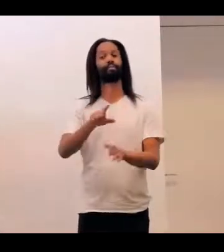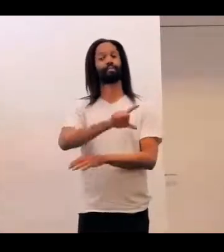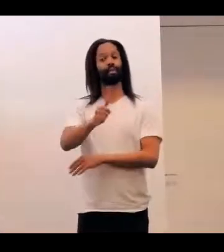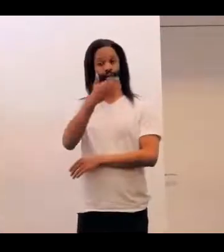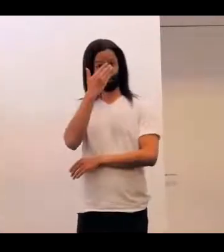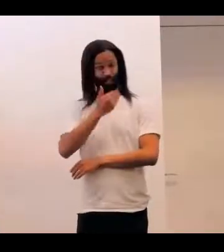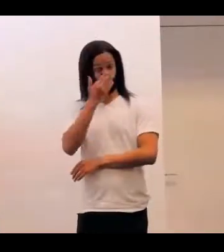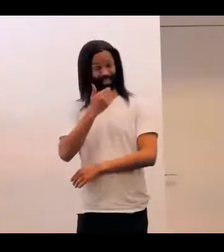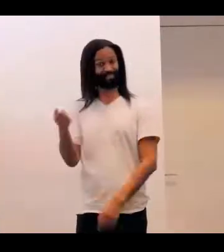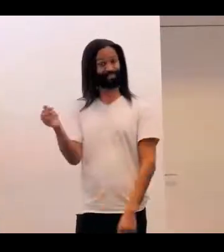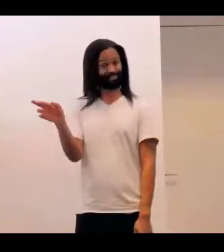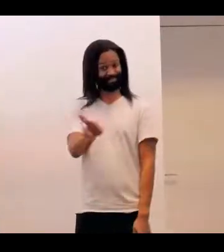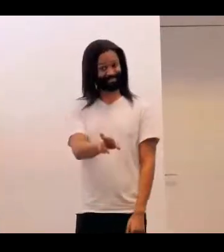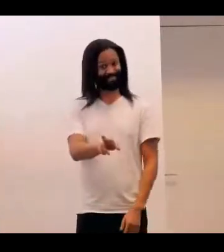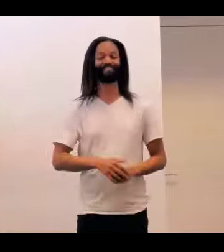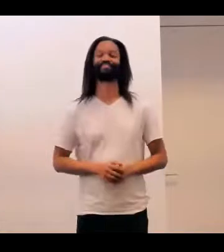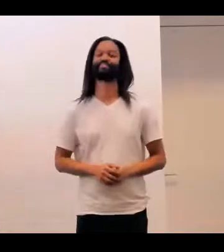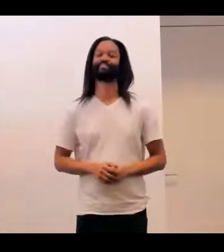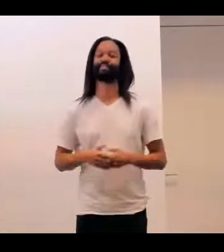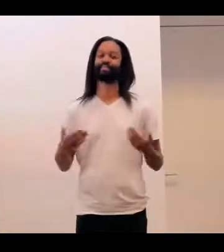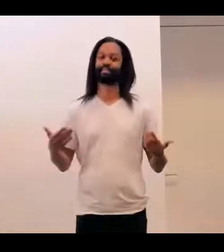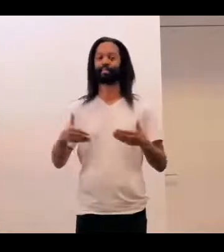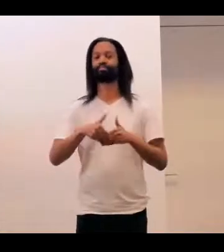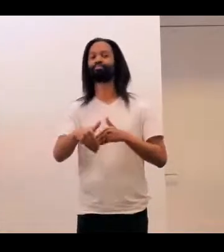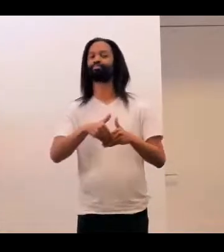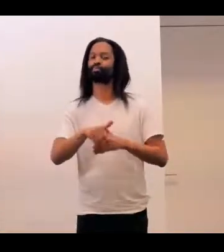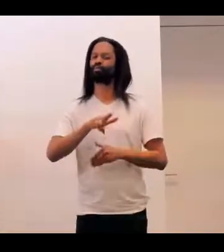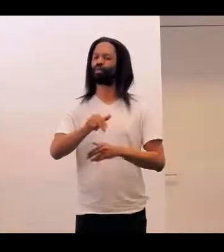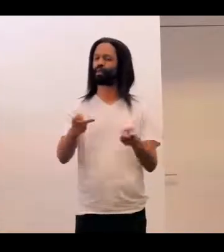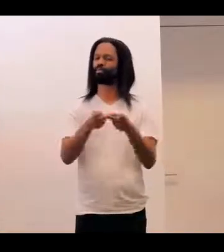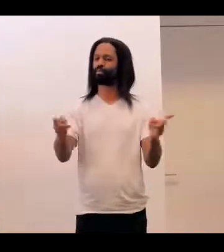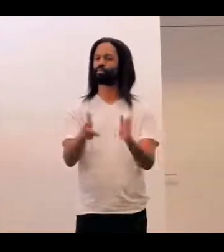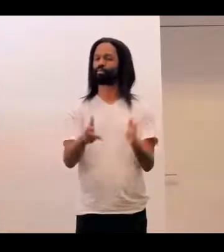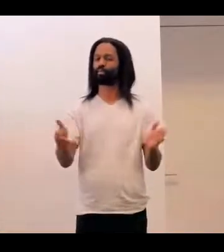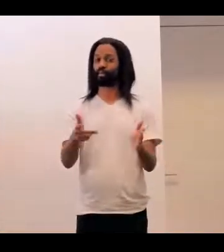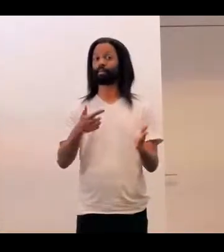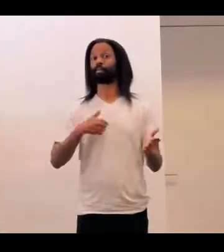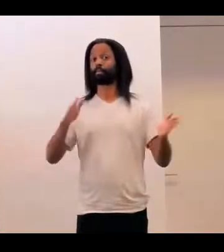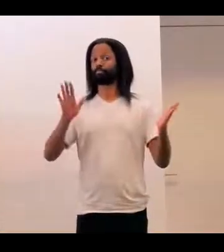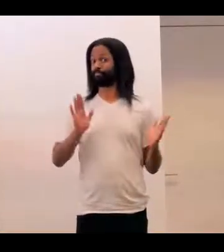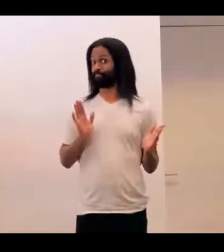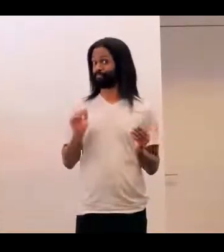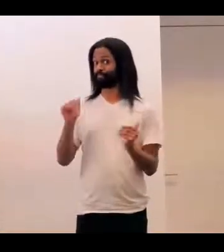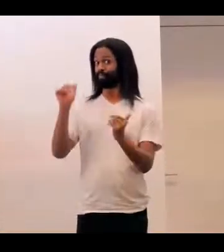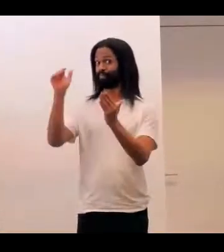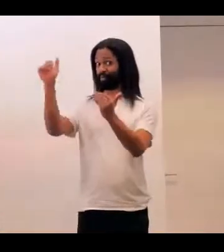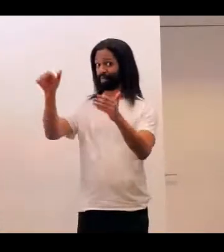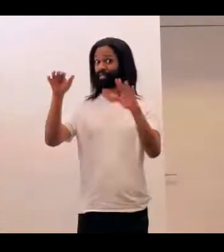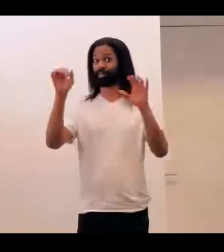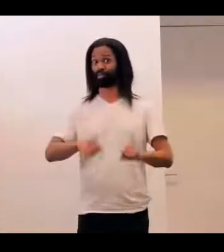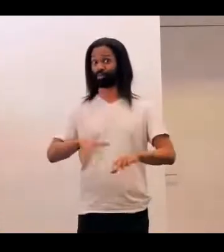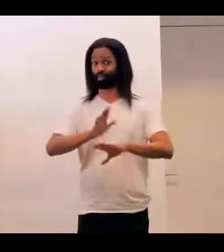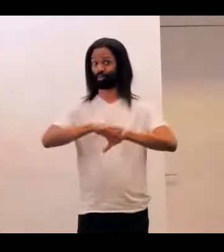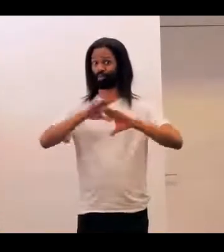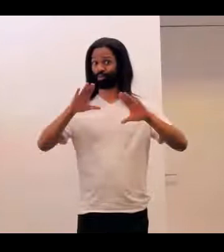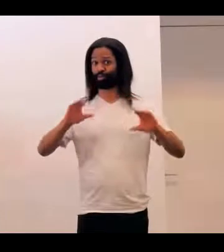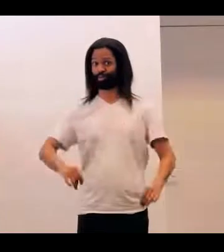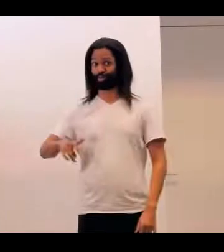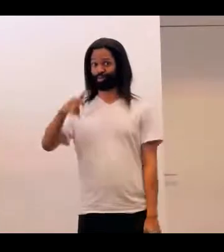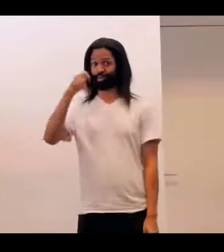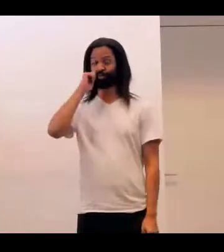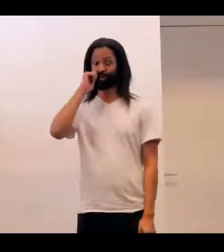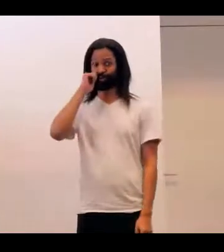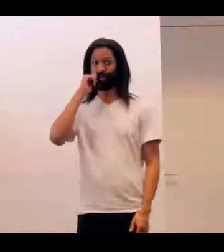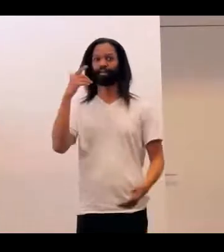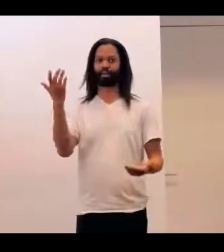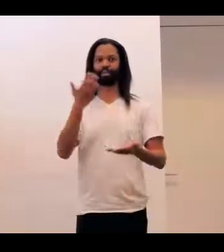donc je vous le confirmerai d'ici là, mais je l'espère en présentiel dans les grands